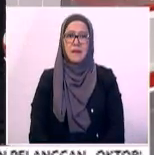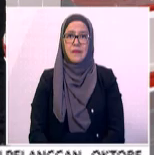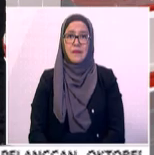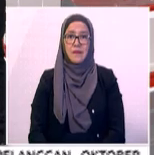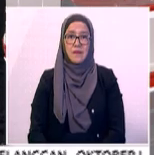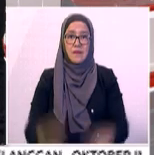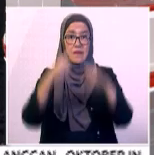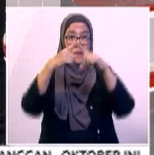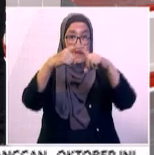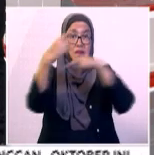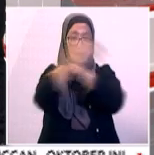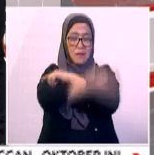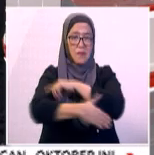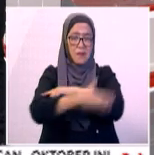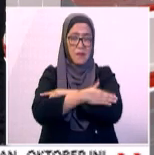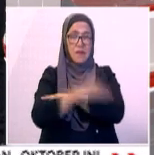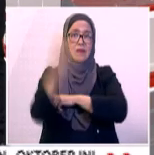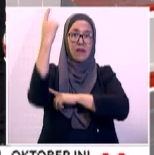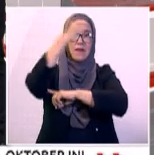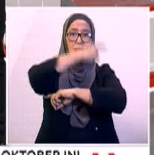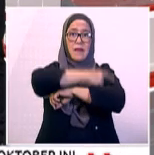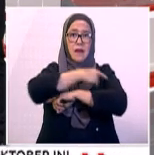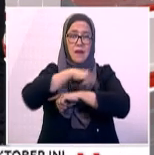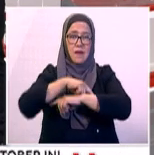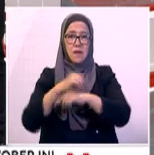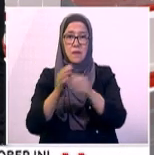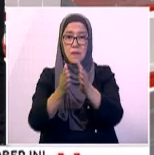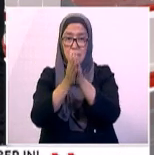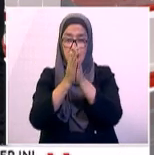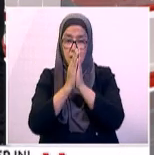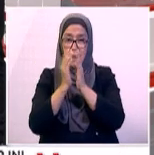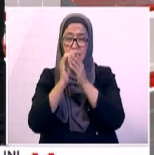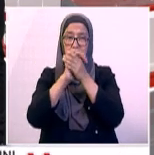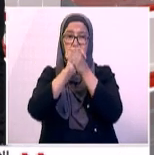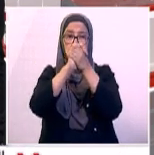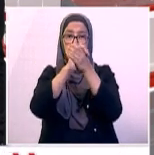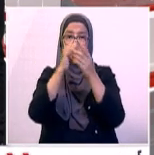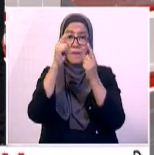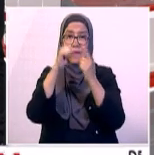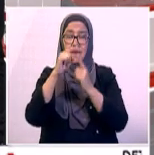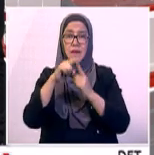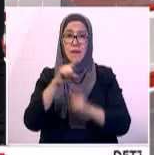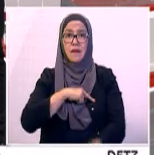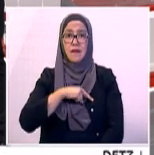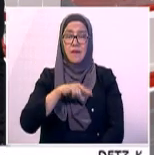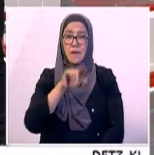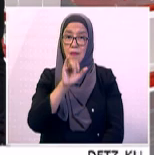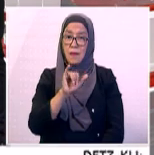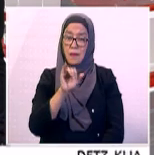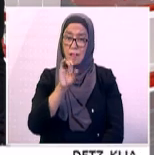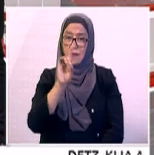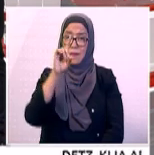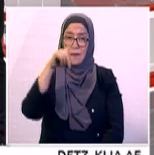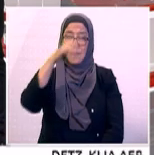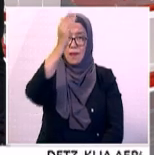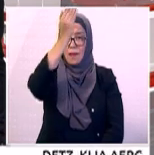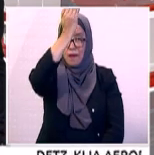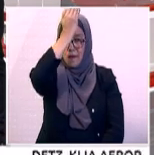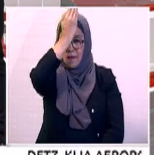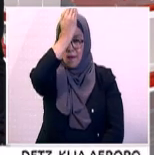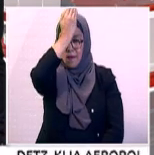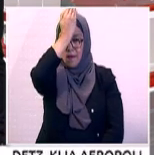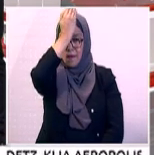Dewan Negara hari ini merafak sembah tahniah kepada Yang di-Pertuan Agong Al-Sultan Abdullah Riayatuddin Al-Mustafa Billahsyah